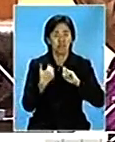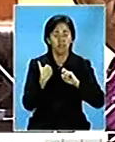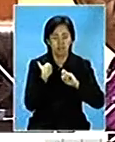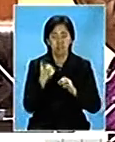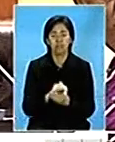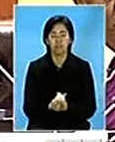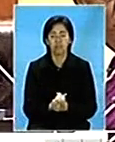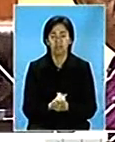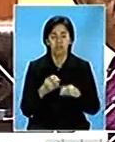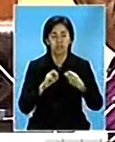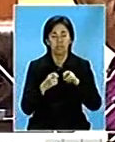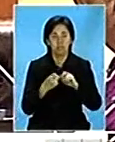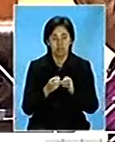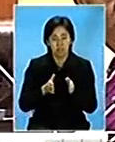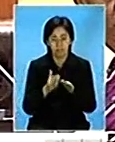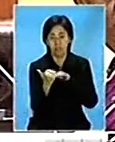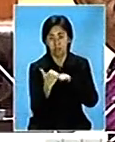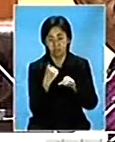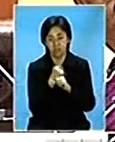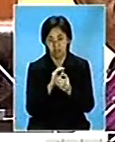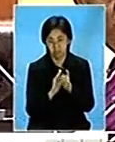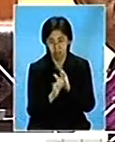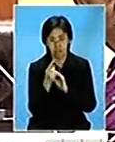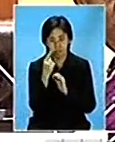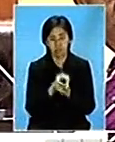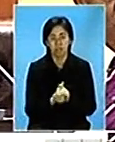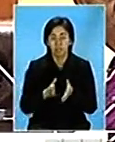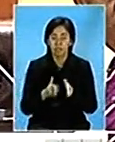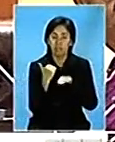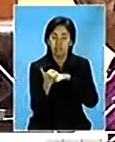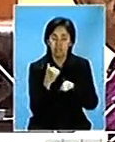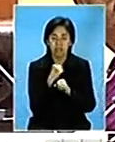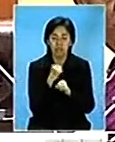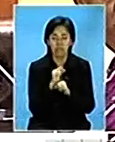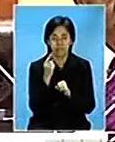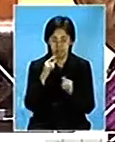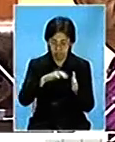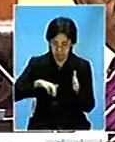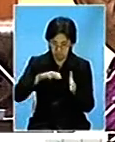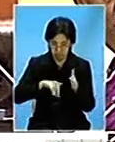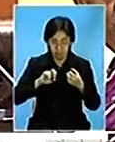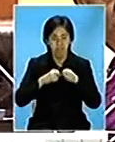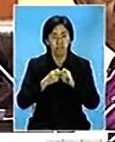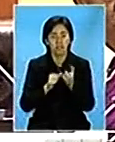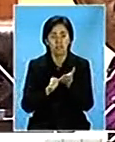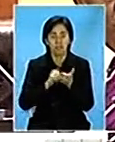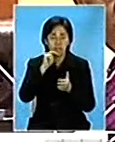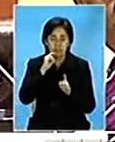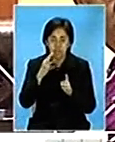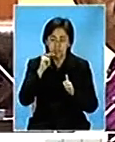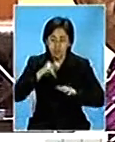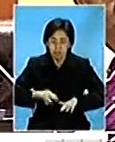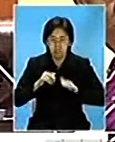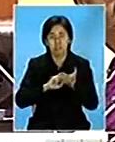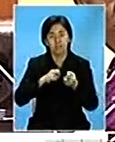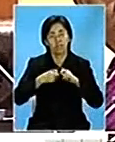รณีปรับปรุงถนนโครงข่ายขุดลอกแม่น้ำเพื่อป้องกันแก้ปัญหาเรื่องภัยแล้งและน้ำท่วม